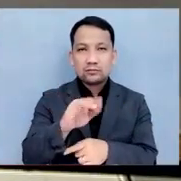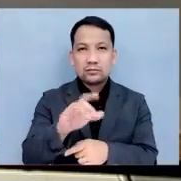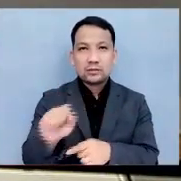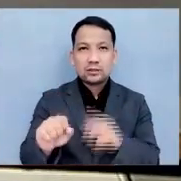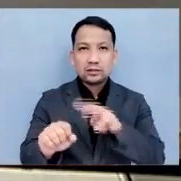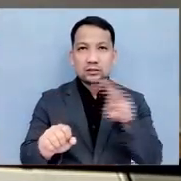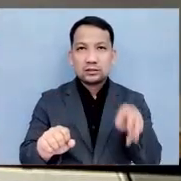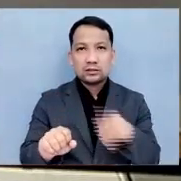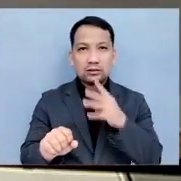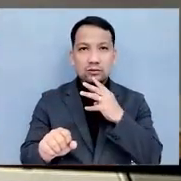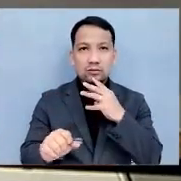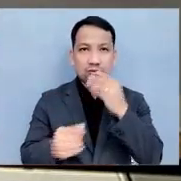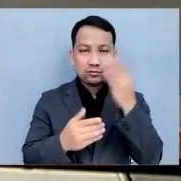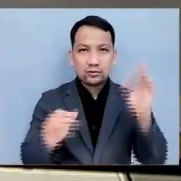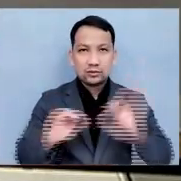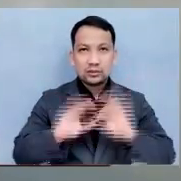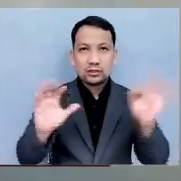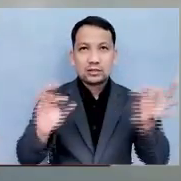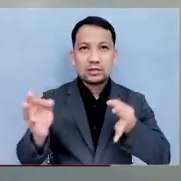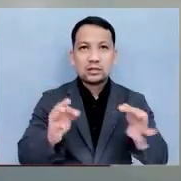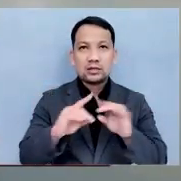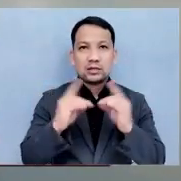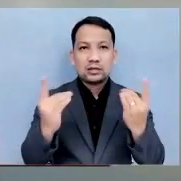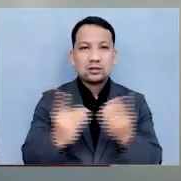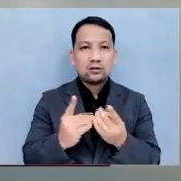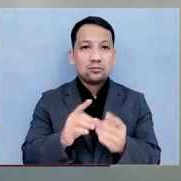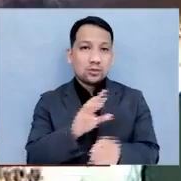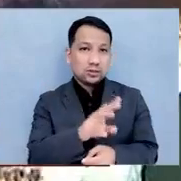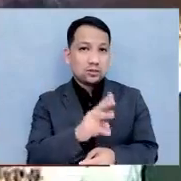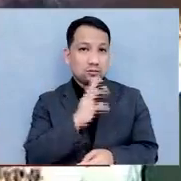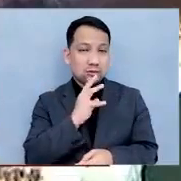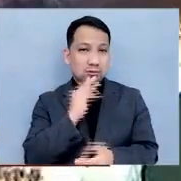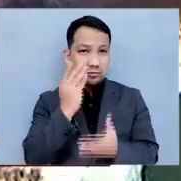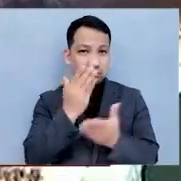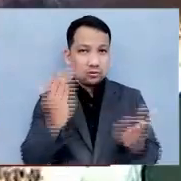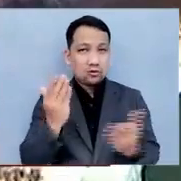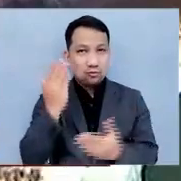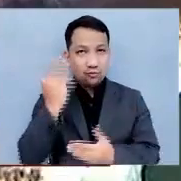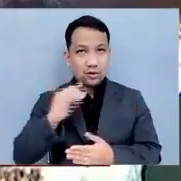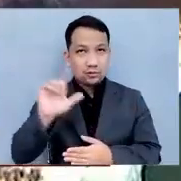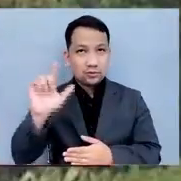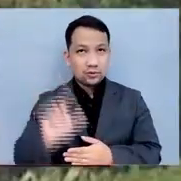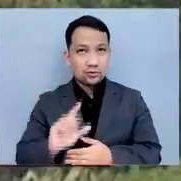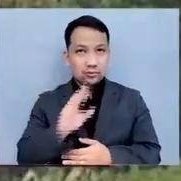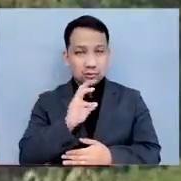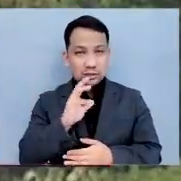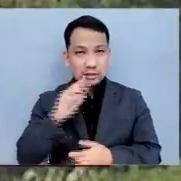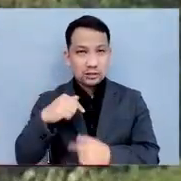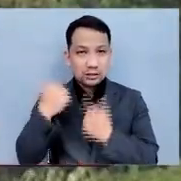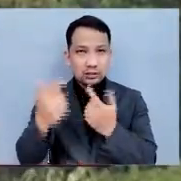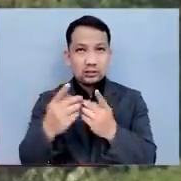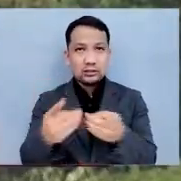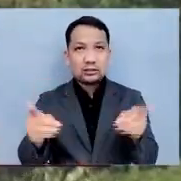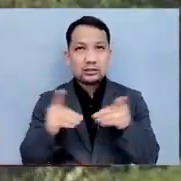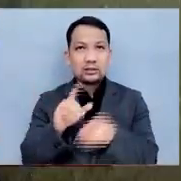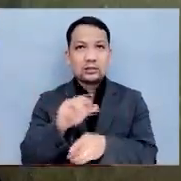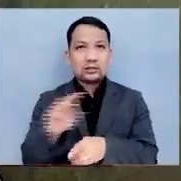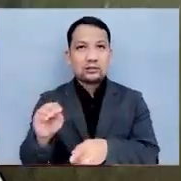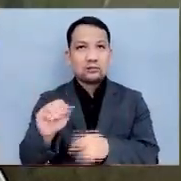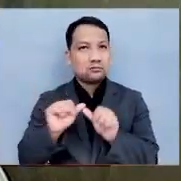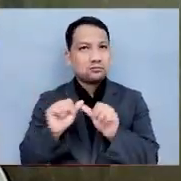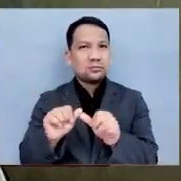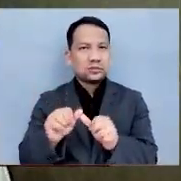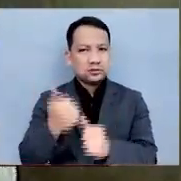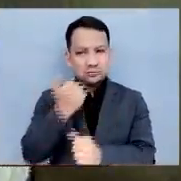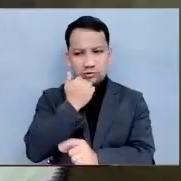Water. Pero nilinaw naman ang ahensya na kung ang water interruption ay dahil sa mababang alokasyon mula sa mga dam, hindi raw ito ituturing na kasalanan